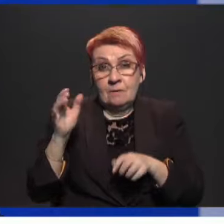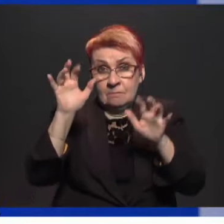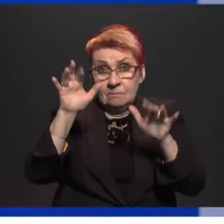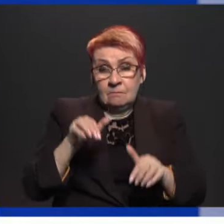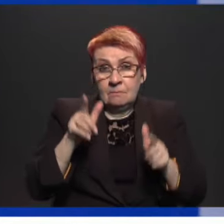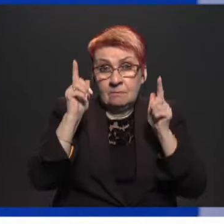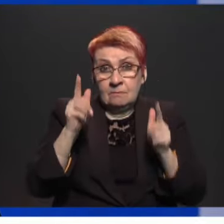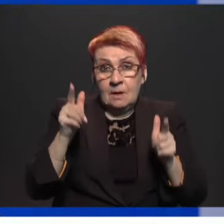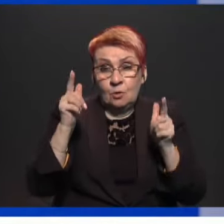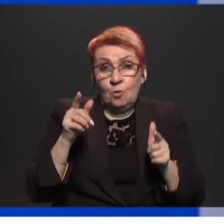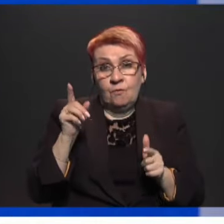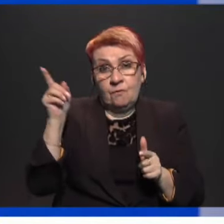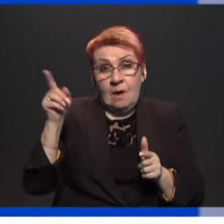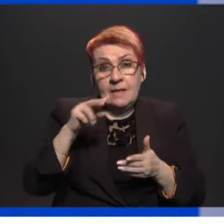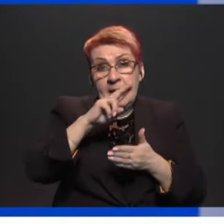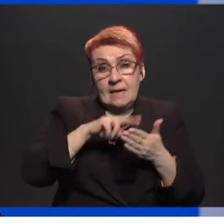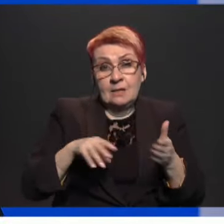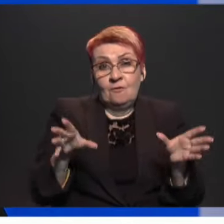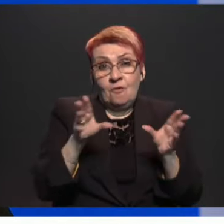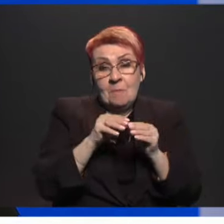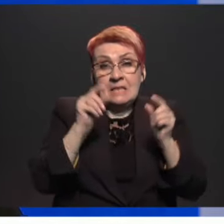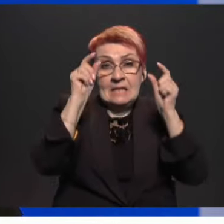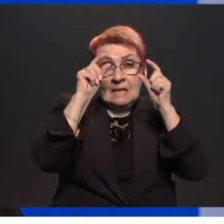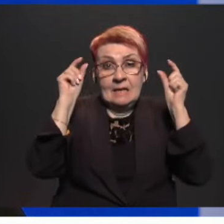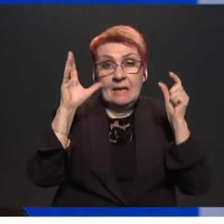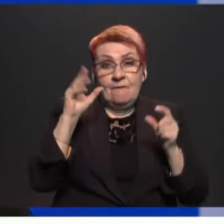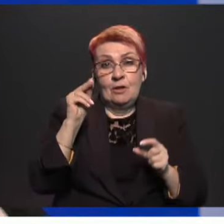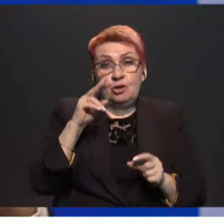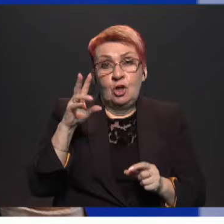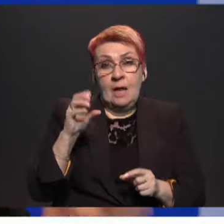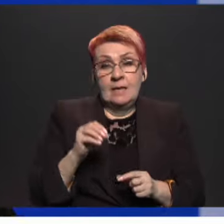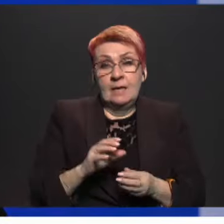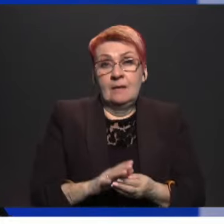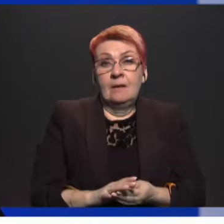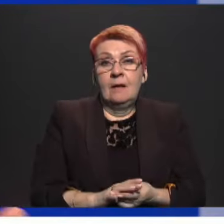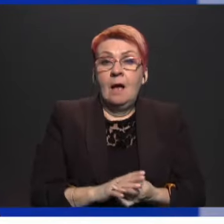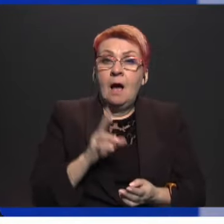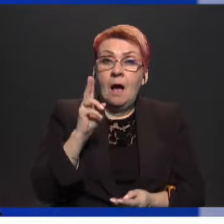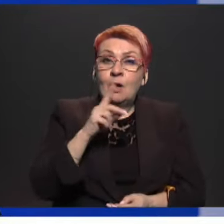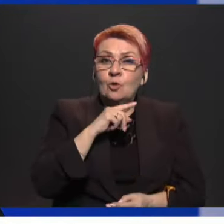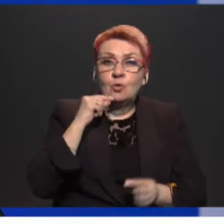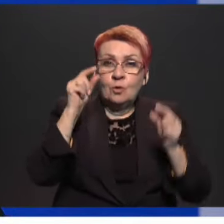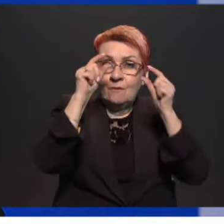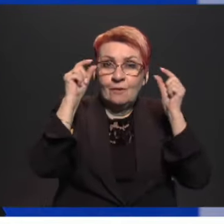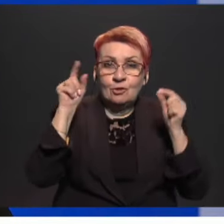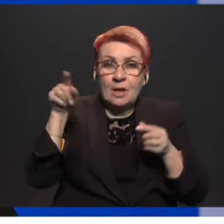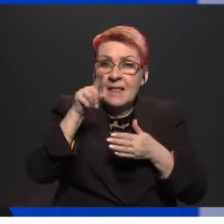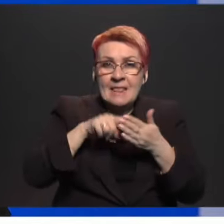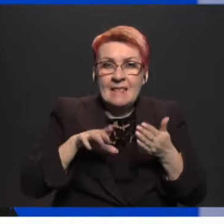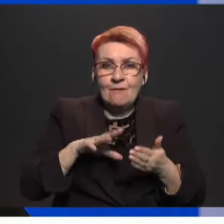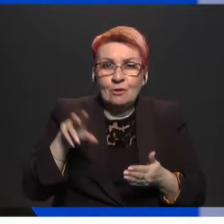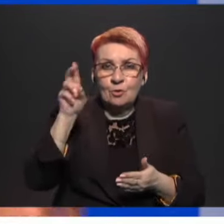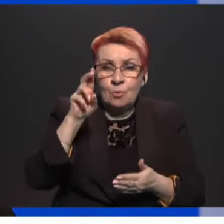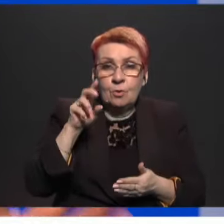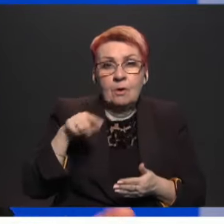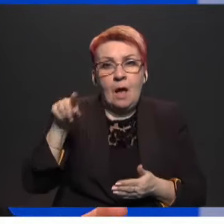также получают регистрацию своего брака вместе с венчанием. А те, кто не хотят венчаться, потому что они неверующие, вот они